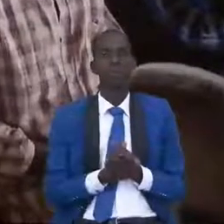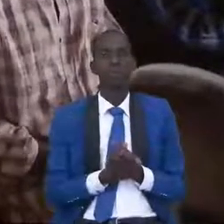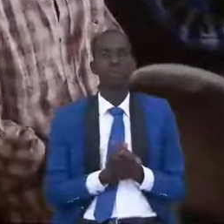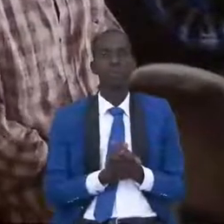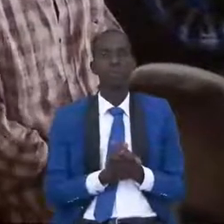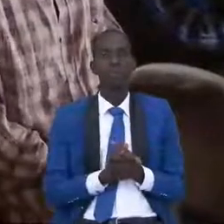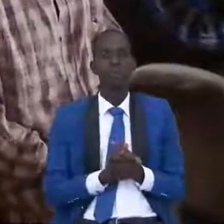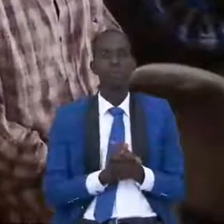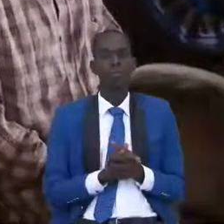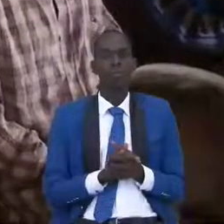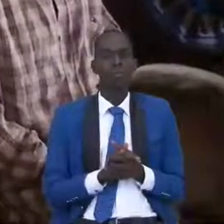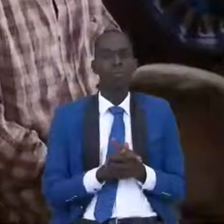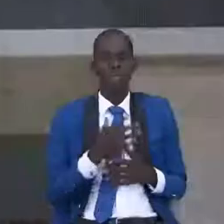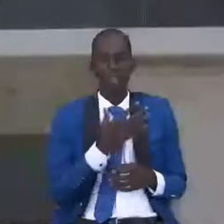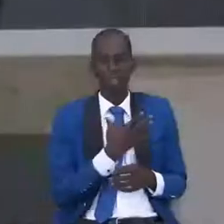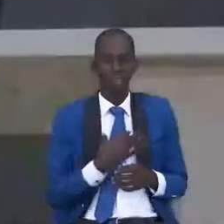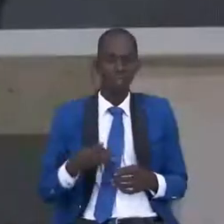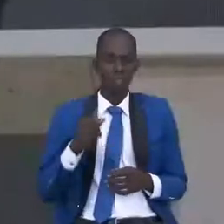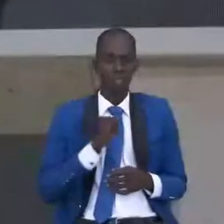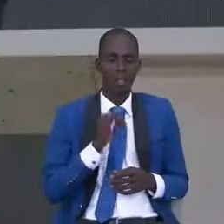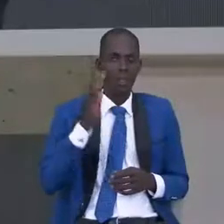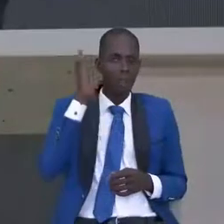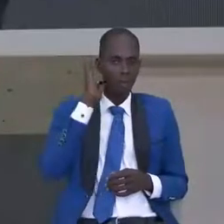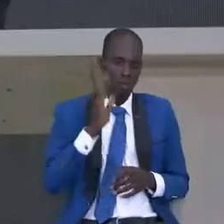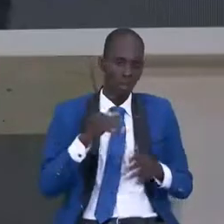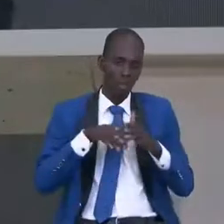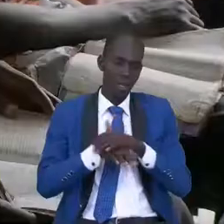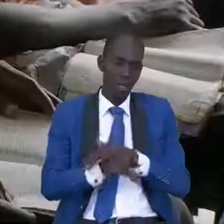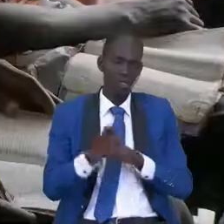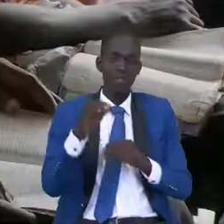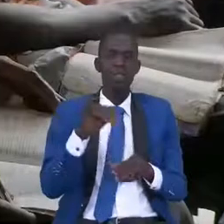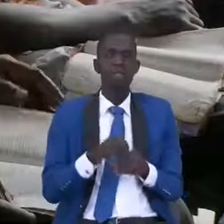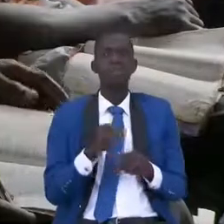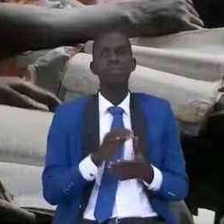Et je vais entrer.